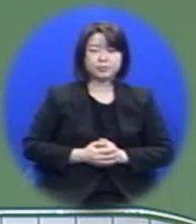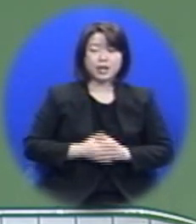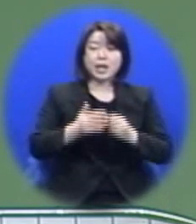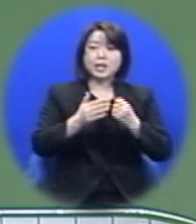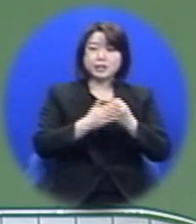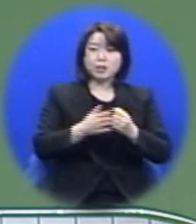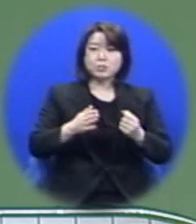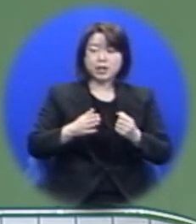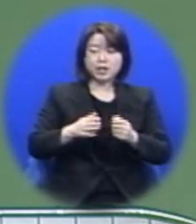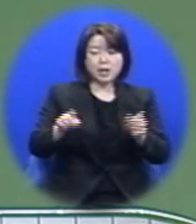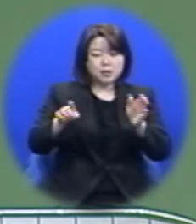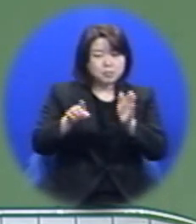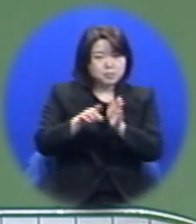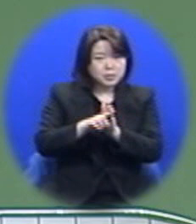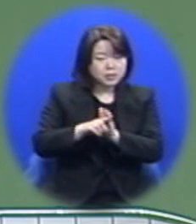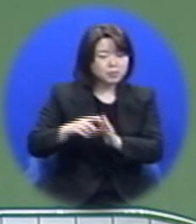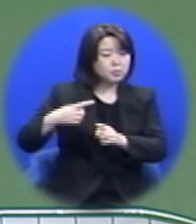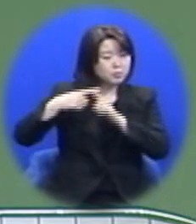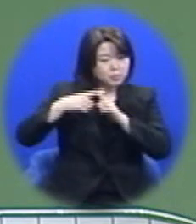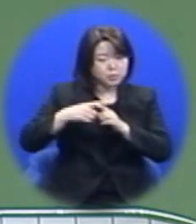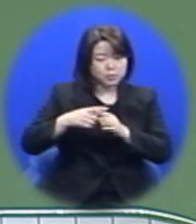그래서 순교의 길을 갈 수 있었어요.